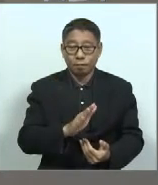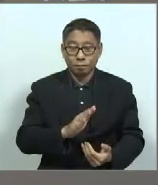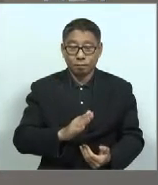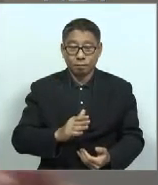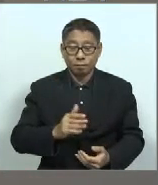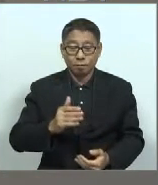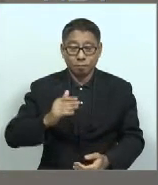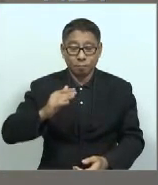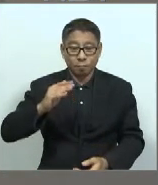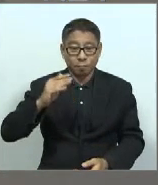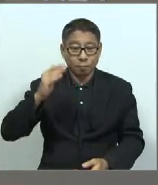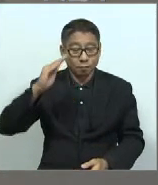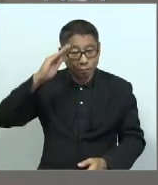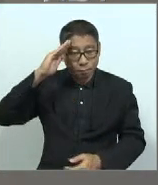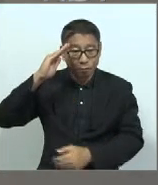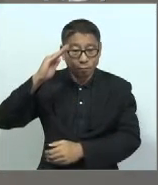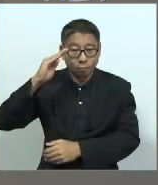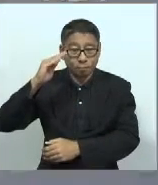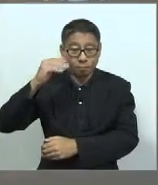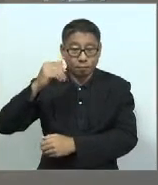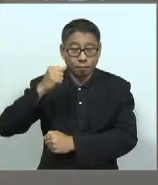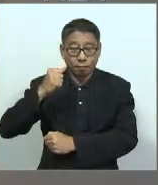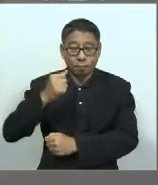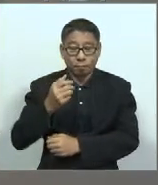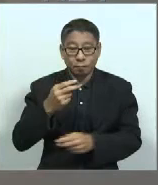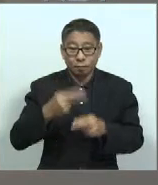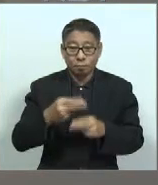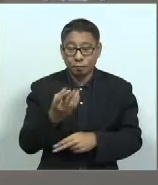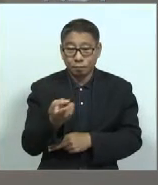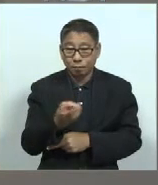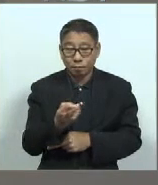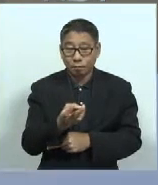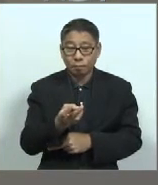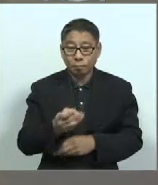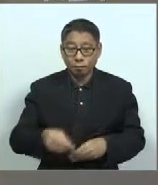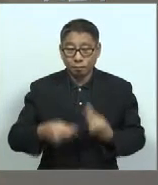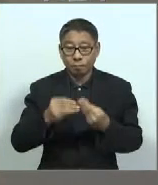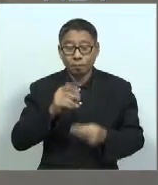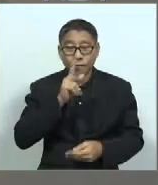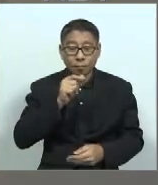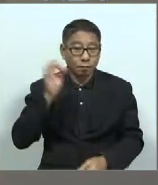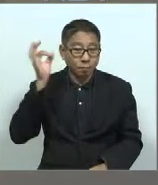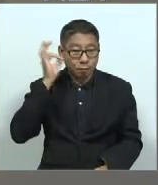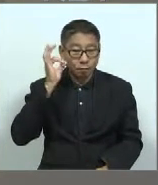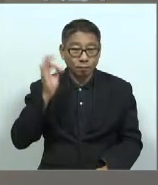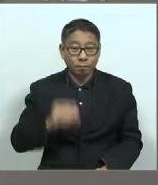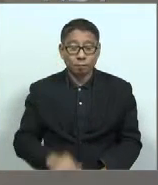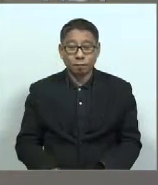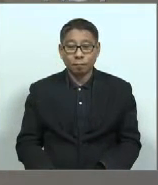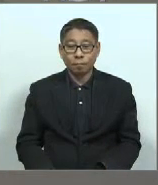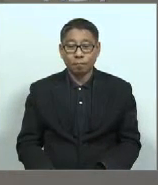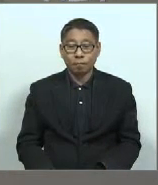ยาศรีสุนทรโวหารหรือน้อยอาจารย์ยางกูลให้กับผู้สื่อข่าวฟังด้วยค่ะ